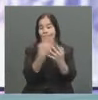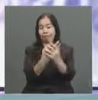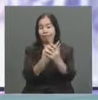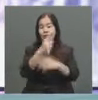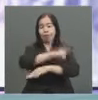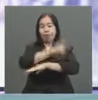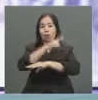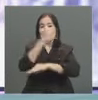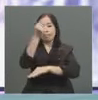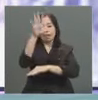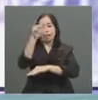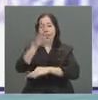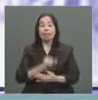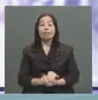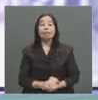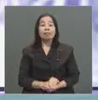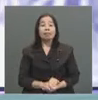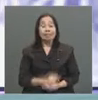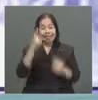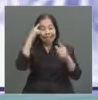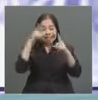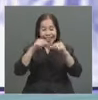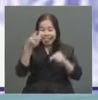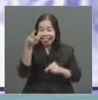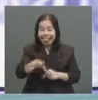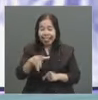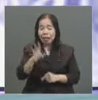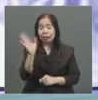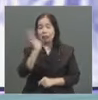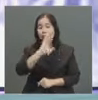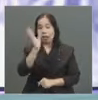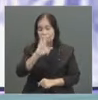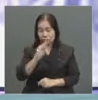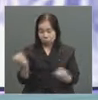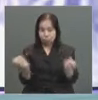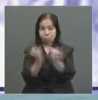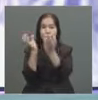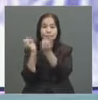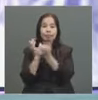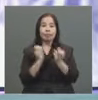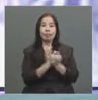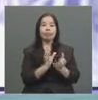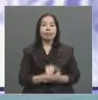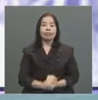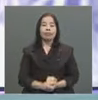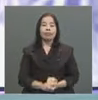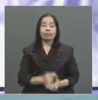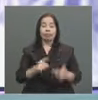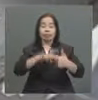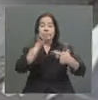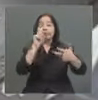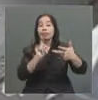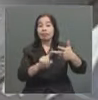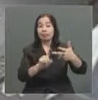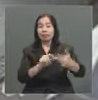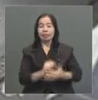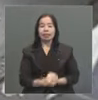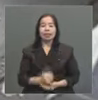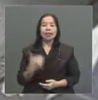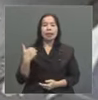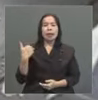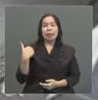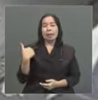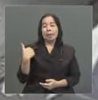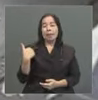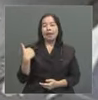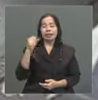นะครับเห็นเรื่องเล็กๆแบบนี้แต่ส่งผลกระทบข้อต่อมาครับอีกอย่างนึงที่สำคัญครับยังมีครับที่ท่านโฆ